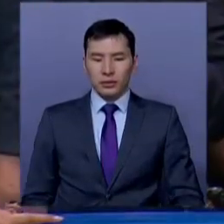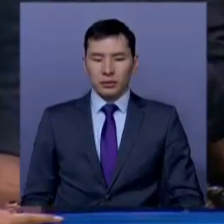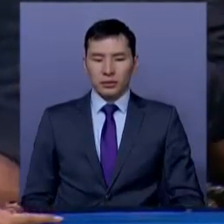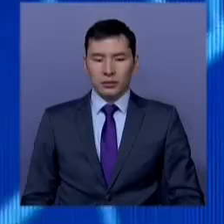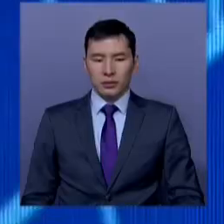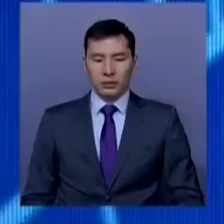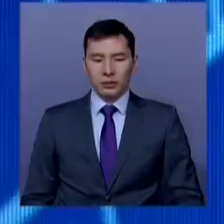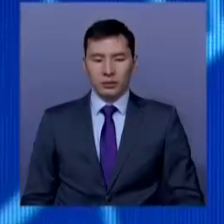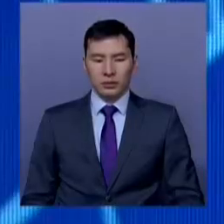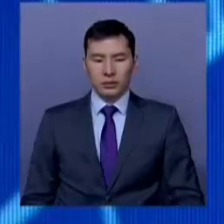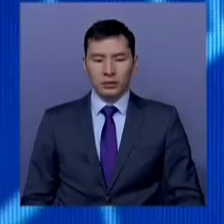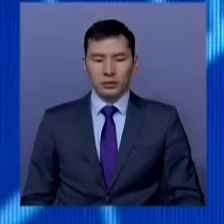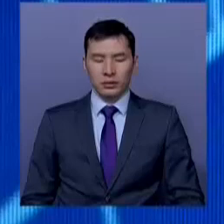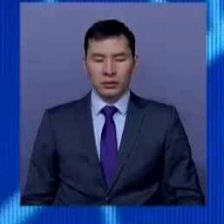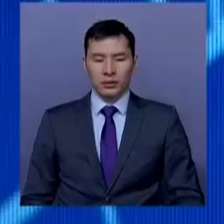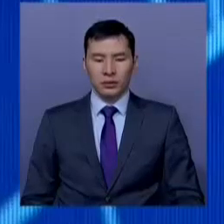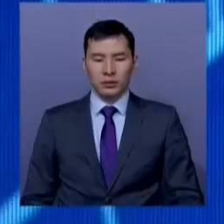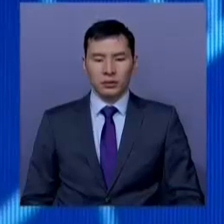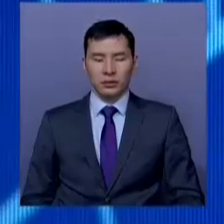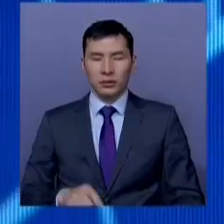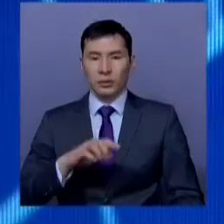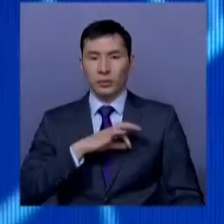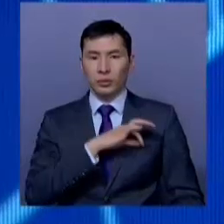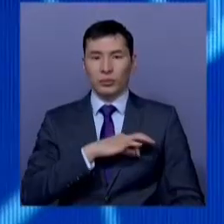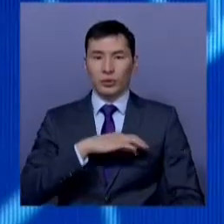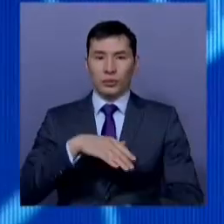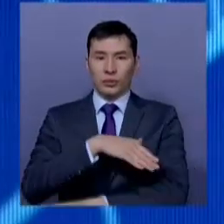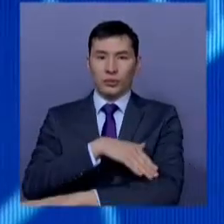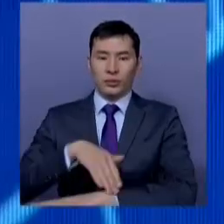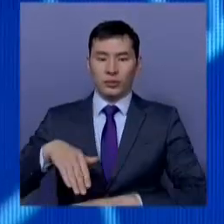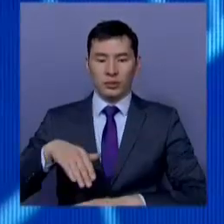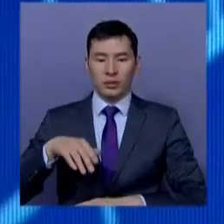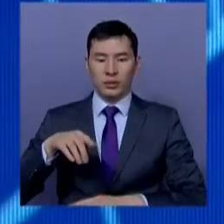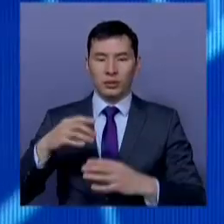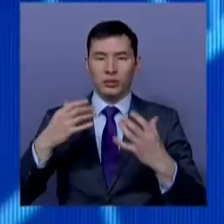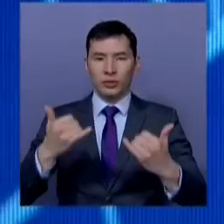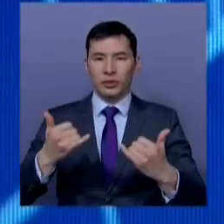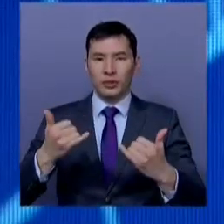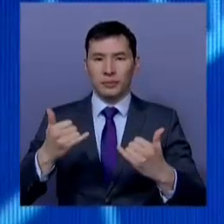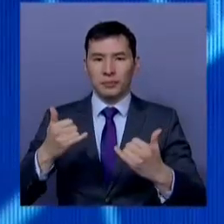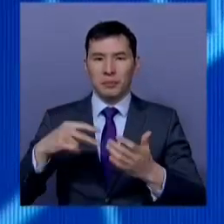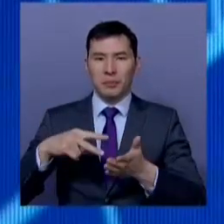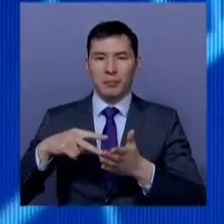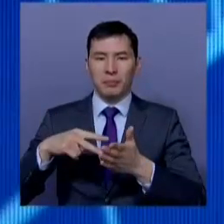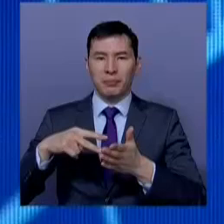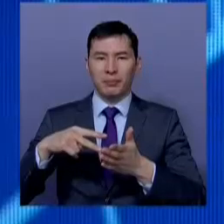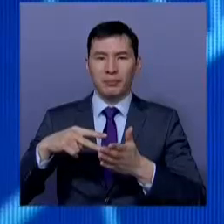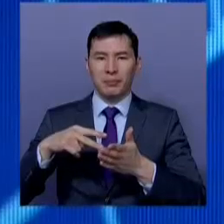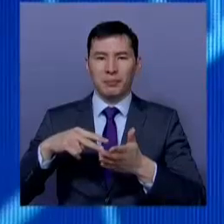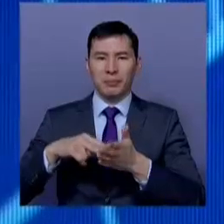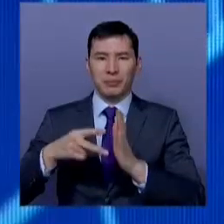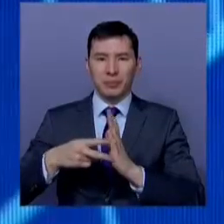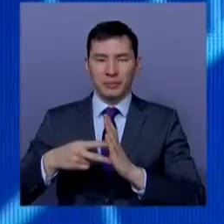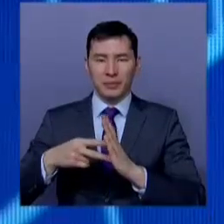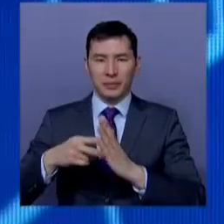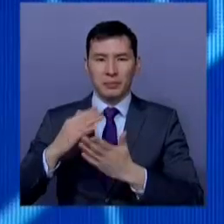Төлеби көшесі қазір сол белгіленген бағдарлама бойынша жұмысын жалғасып жатыр,